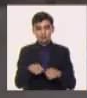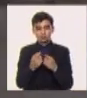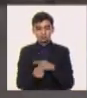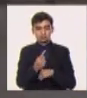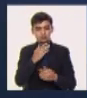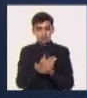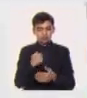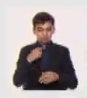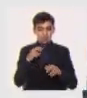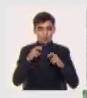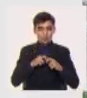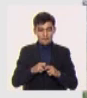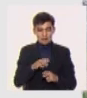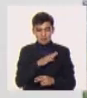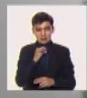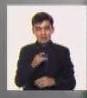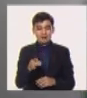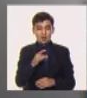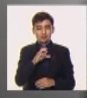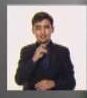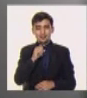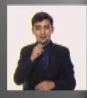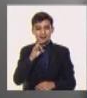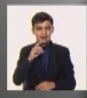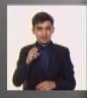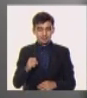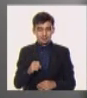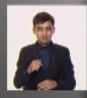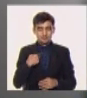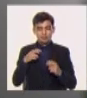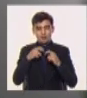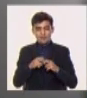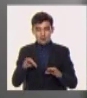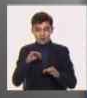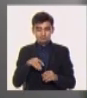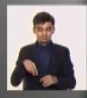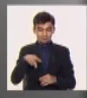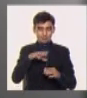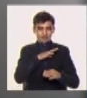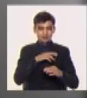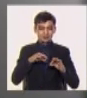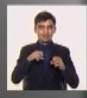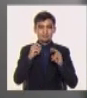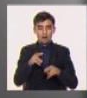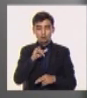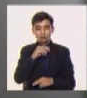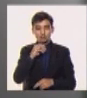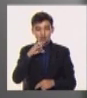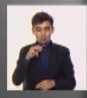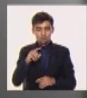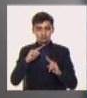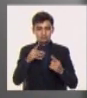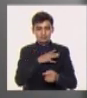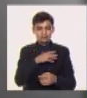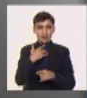во время плановой проверки по району Сарыарка. В ходе обхода обслуживаемого административного участка установлено, что на